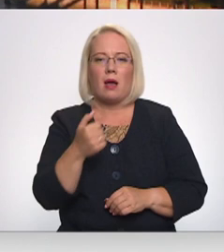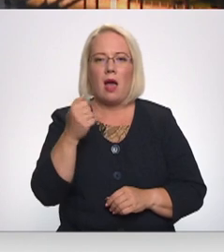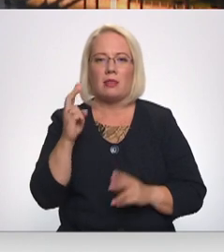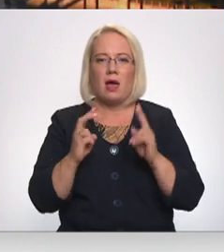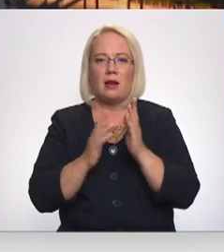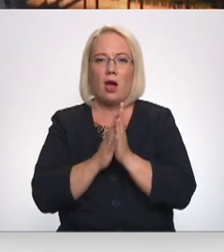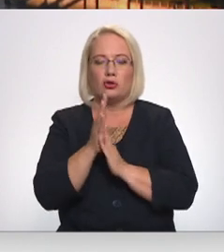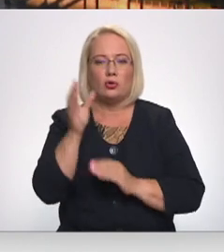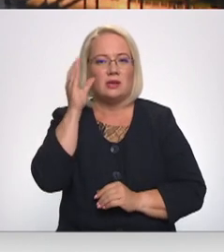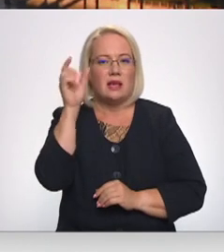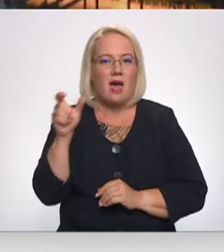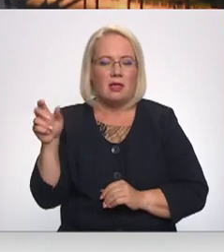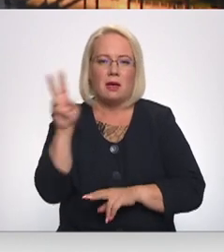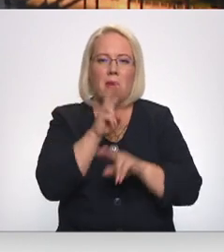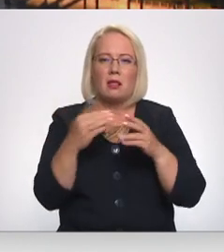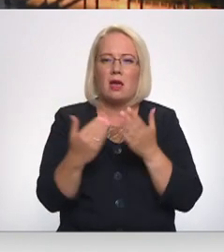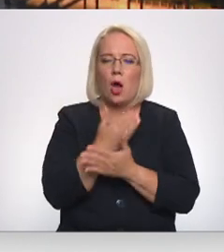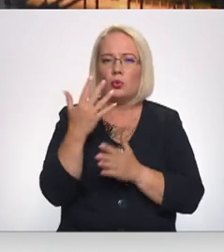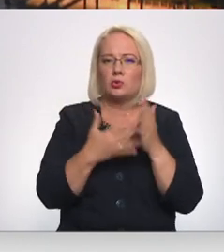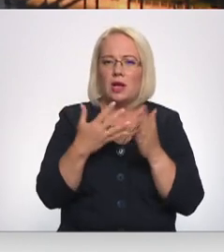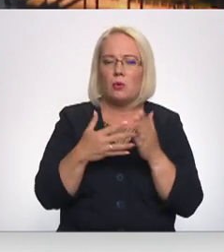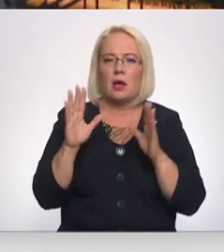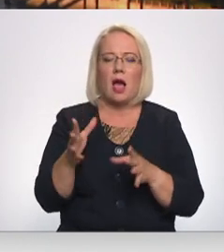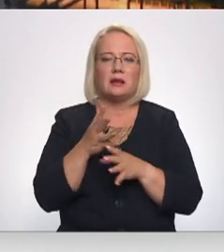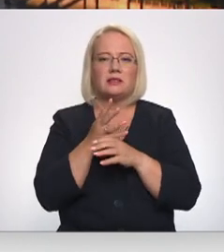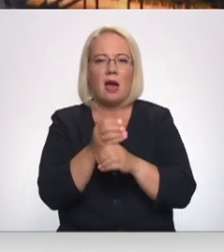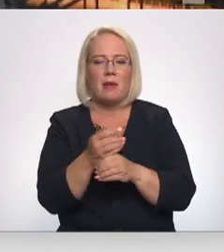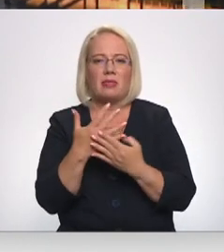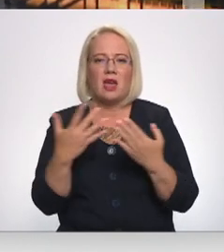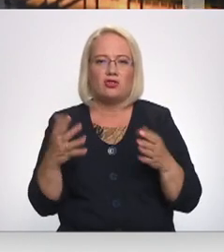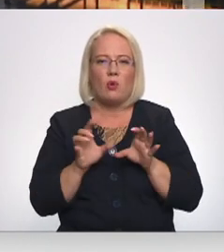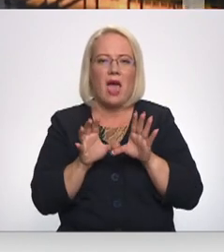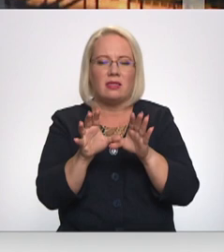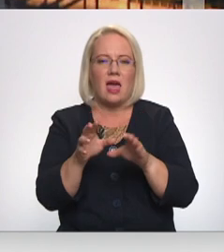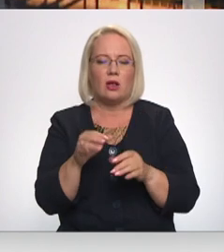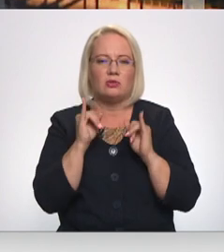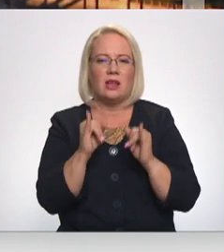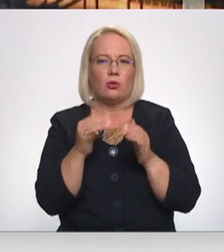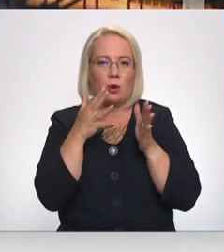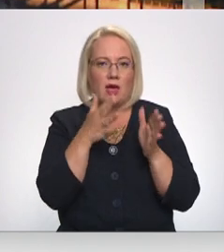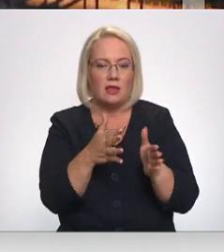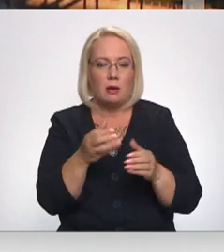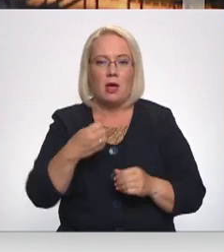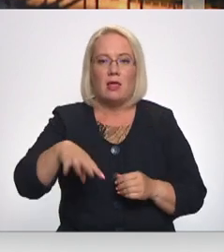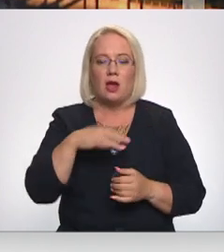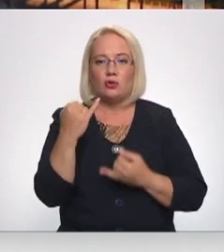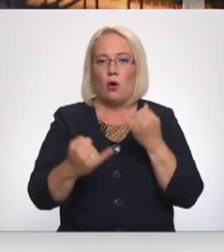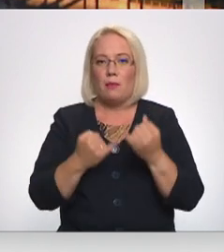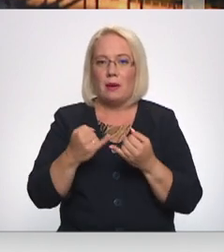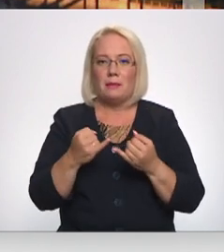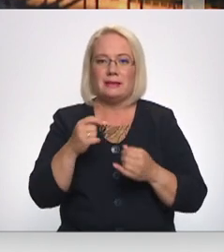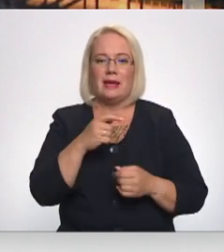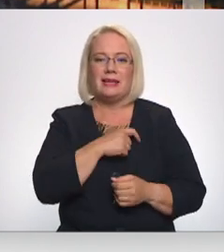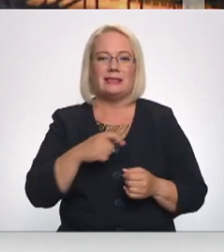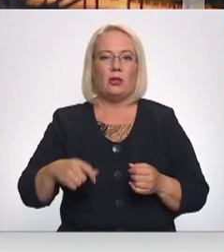zinātnieki meklē arvien jaunus risinājumus, kā mazināt dažādu kaitēkļu nelabvēlīgo ietekmi. Dārzkopības institūta Pūras pētījuma